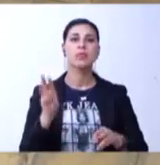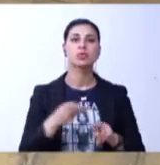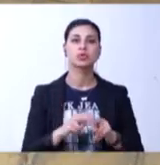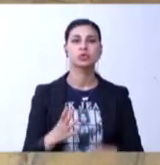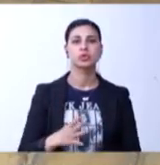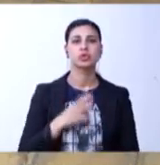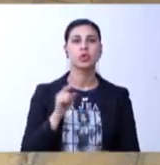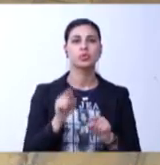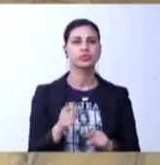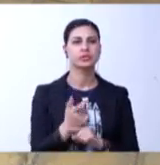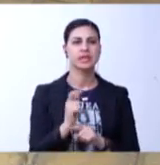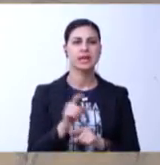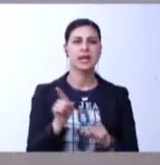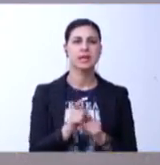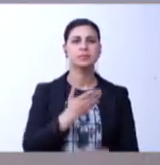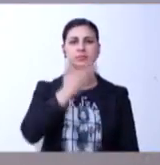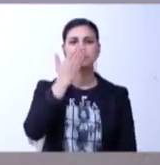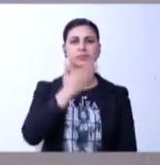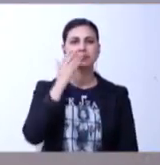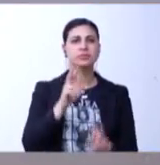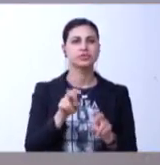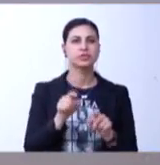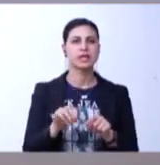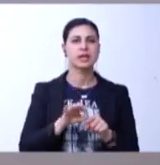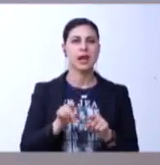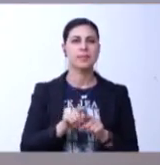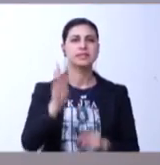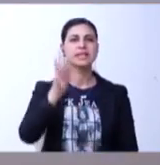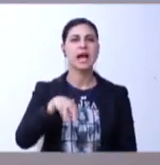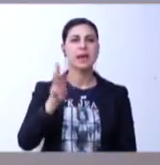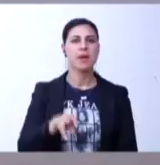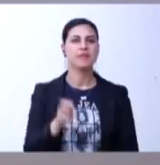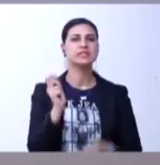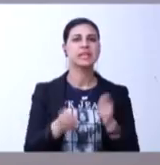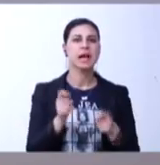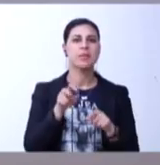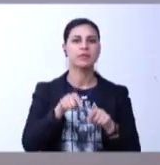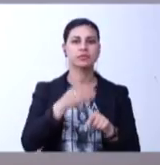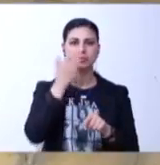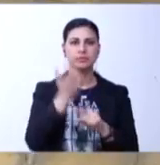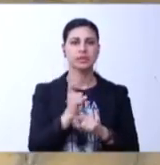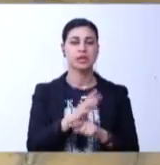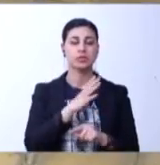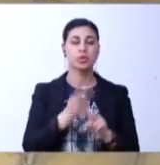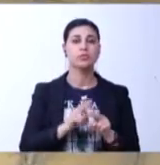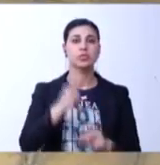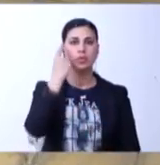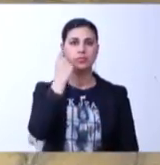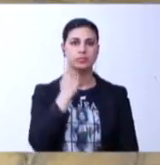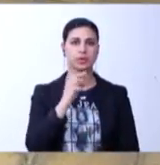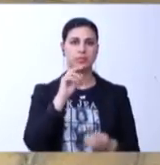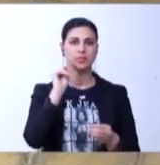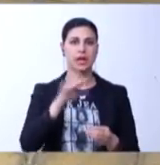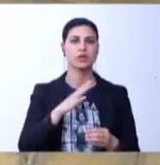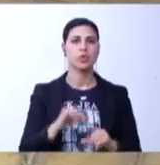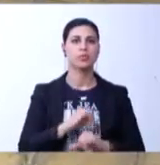იყო გამოყენებული აგრესიული საღებავები, სახის ნერვი ძალიან გრძნობიალად დაზიანებულა. ტოქსიკური დაზიანება განვითარდა. ტოქსიკური დაზიანება, ასევე არსებობს